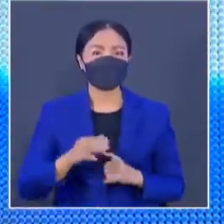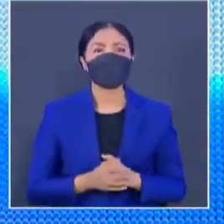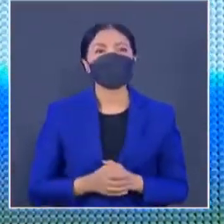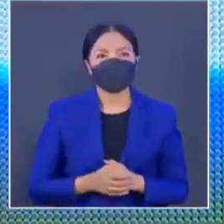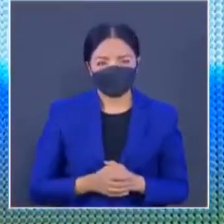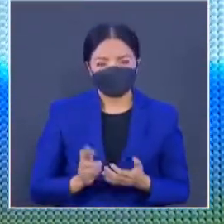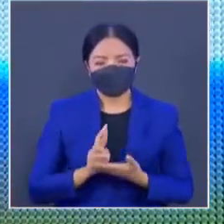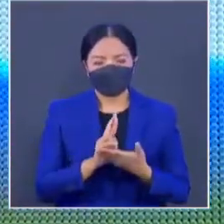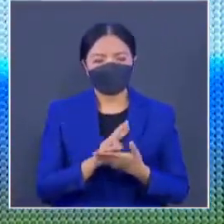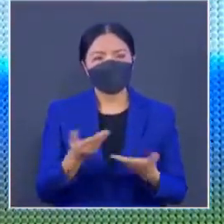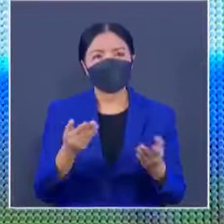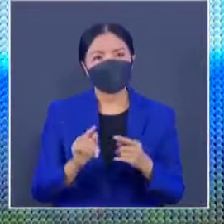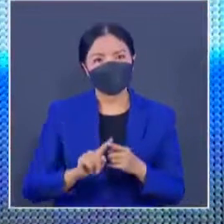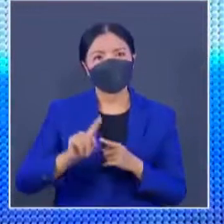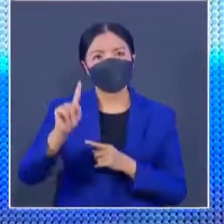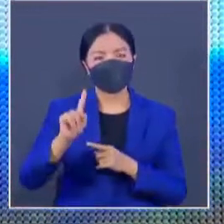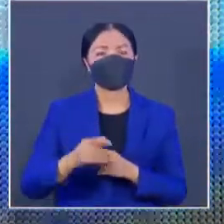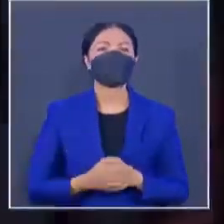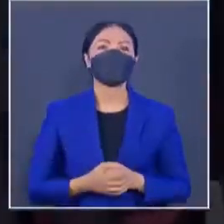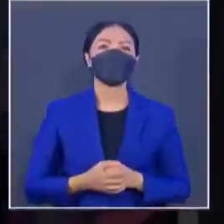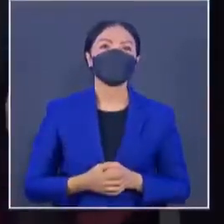ได้มอบของรางวัลให้กับผู้ชนะการประกวดด้วยค่ะ